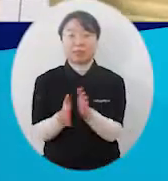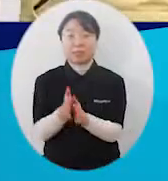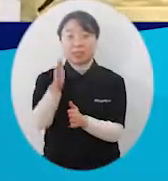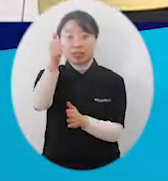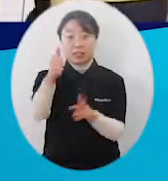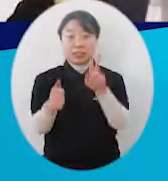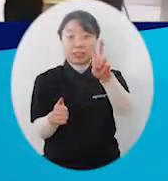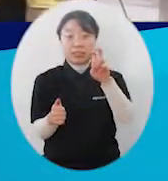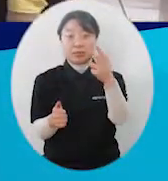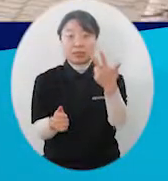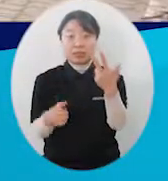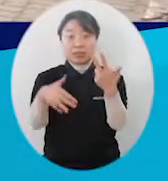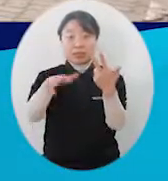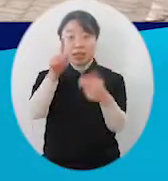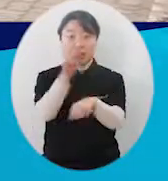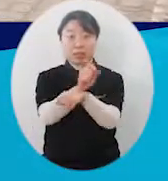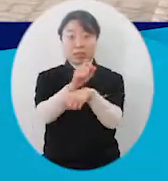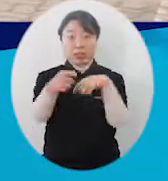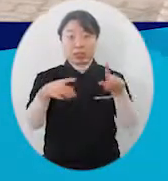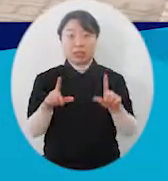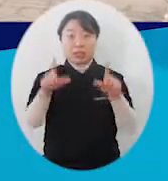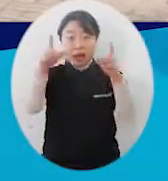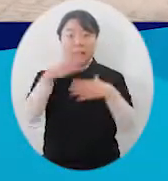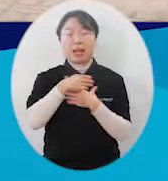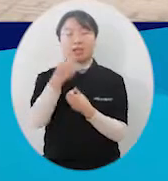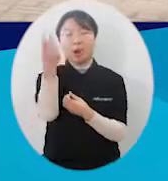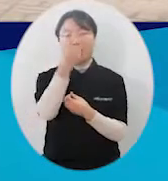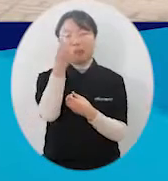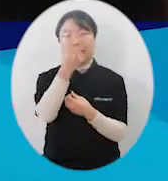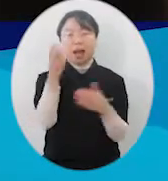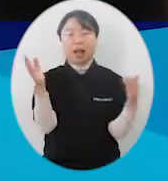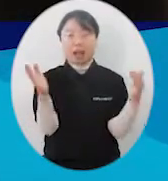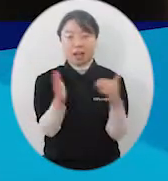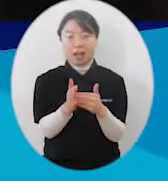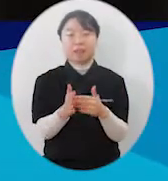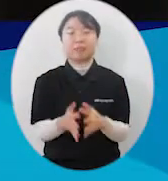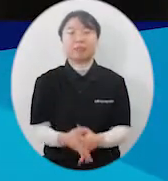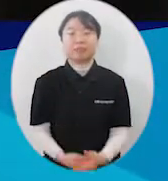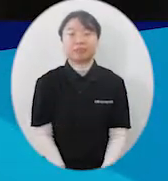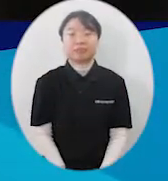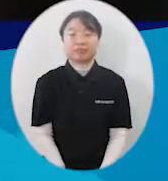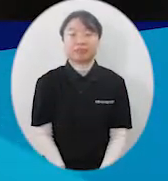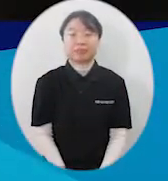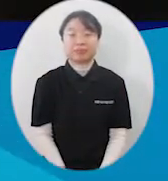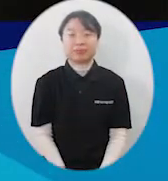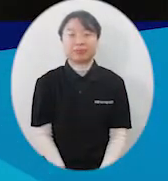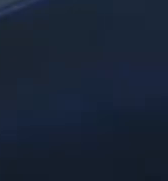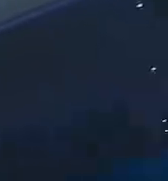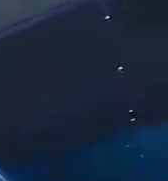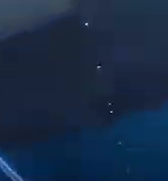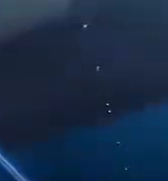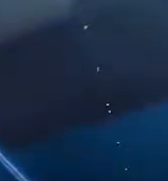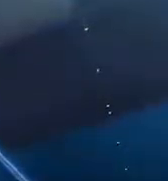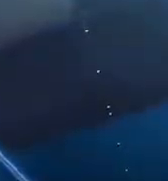이상돈 의왕시장이 제27차 현장행정의 날을 맞아 겨울철 대비 안전시설 점검에 나섰습니다.